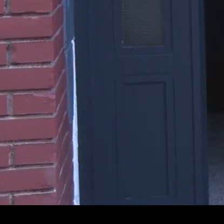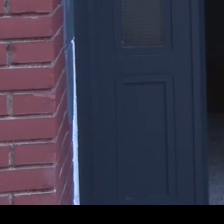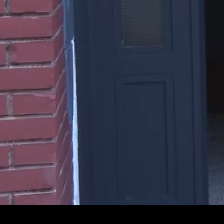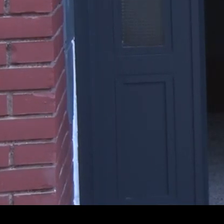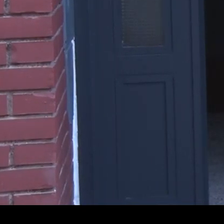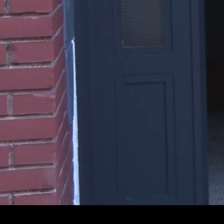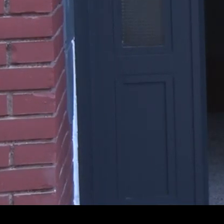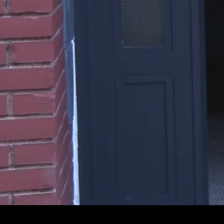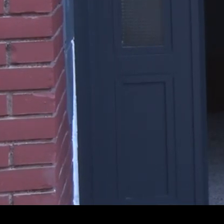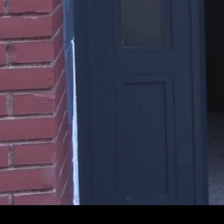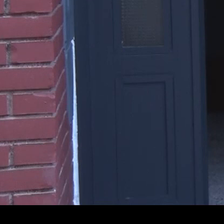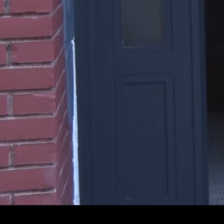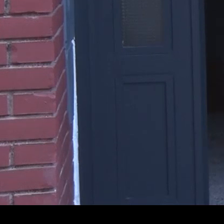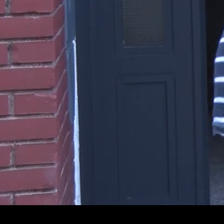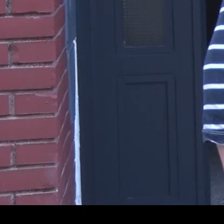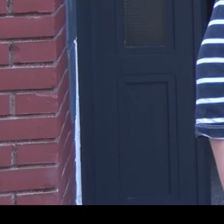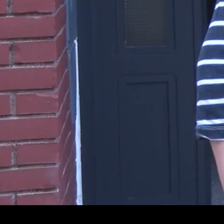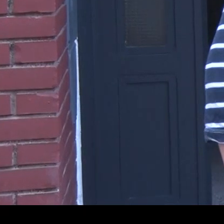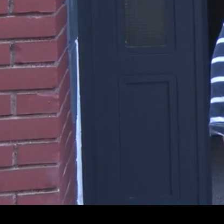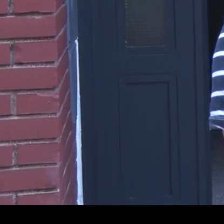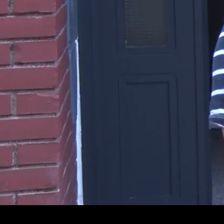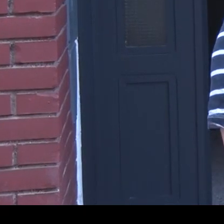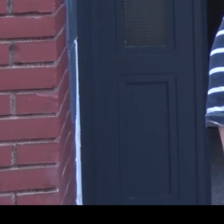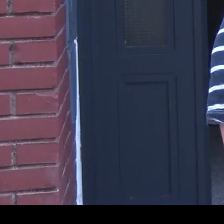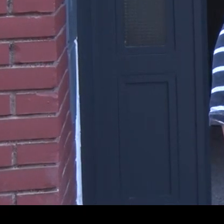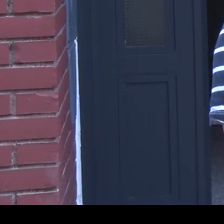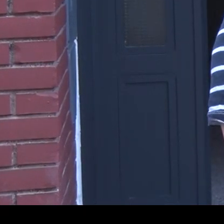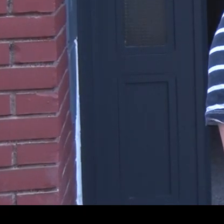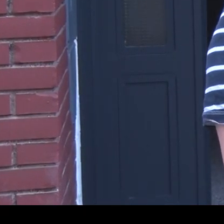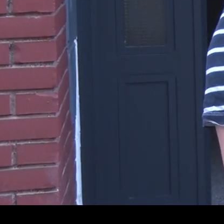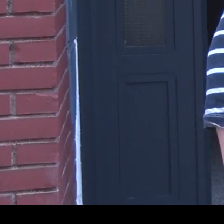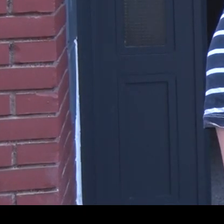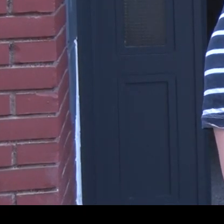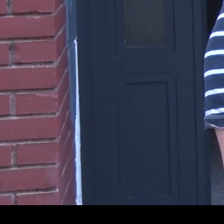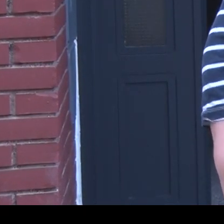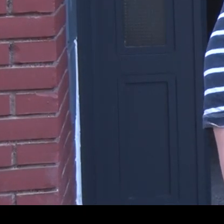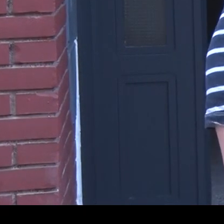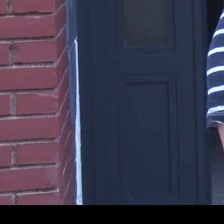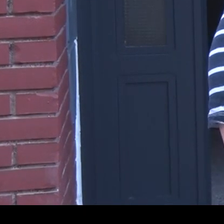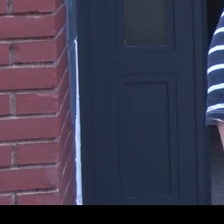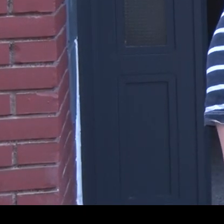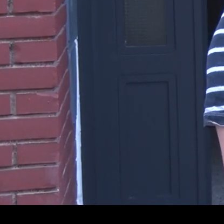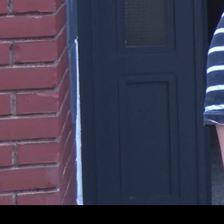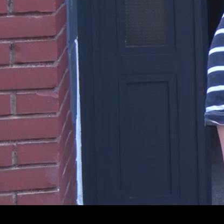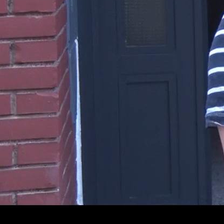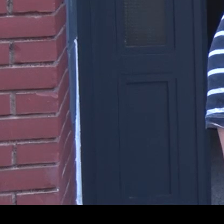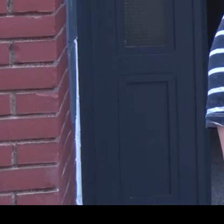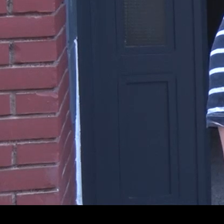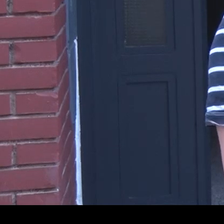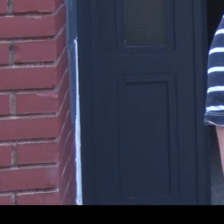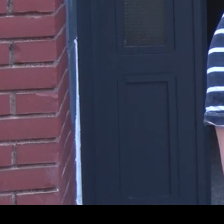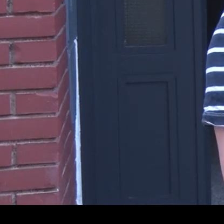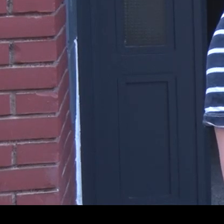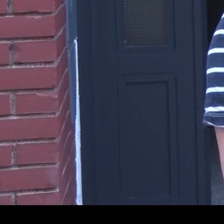e leximin nuk e njojnë. Ma mirë është më ullë prap me këthy një klasë tjetër atë fëmi, edhe me mësu